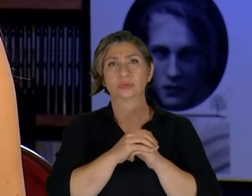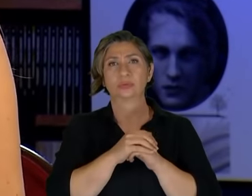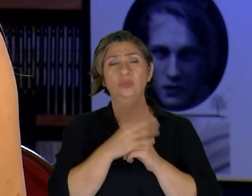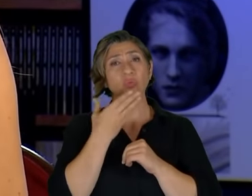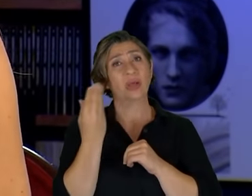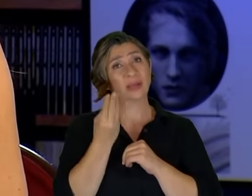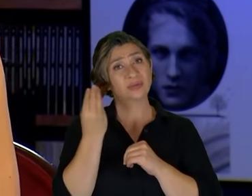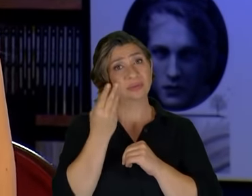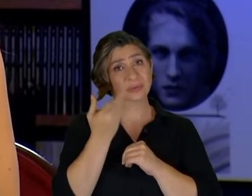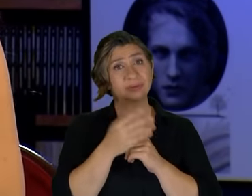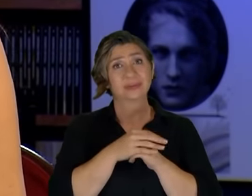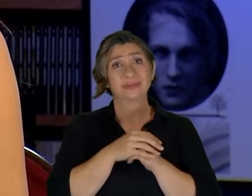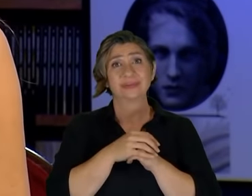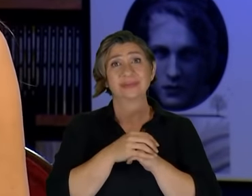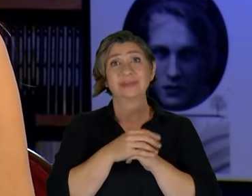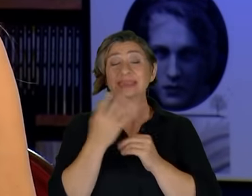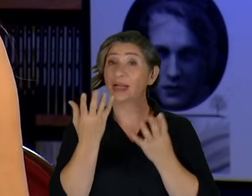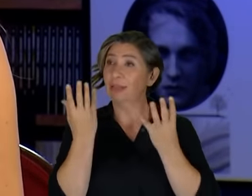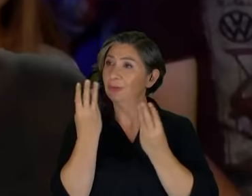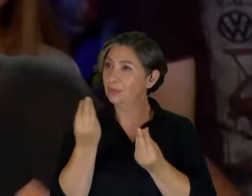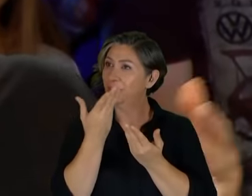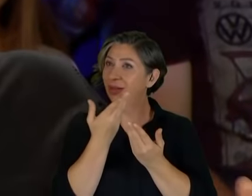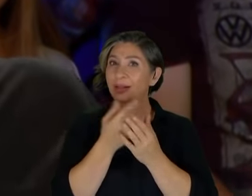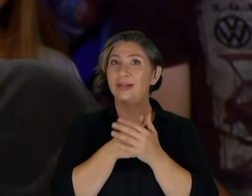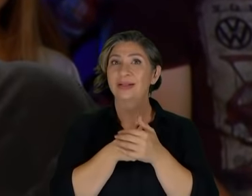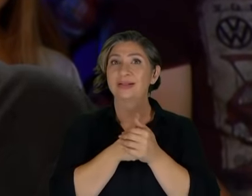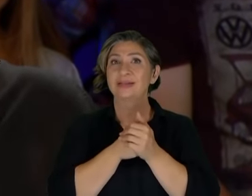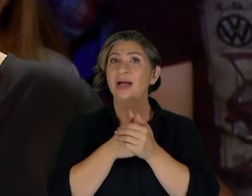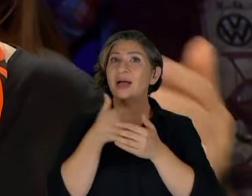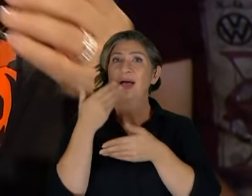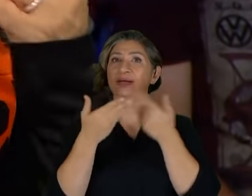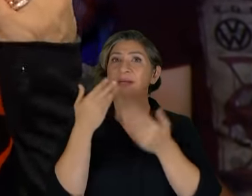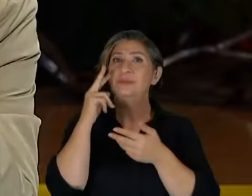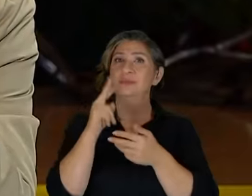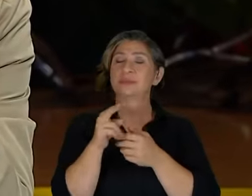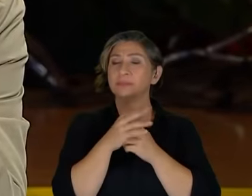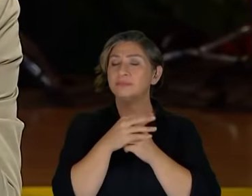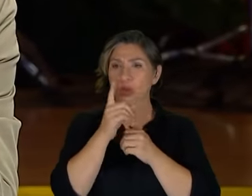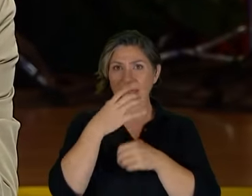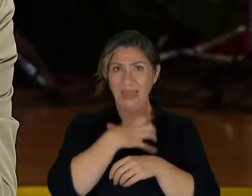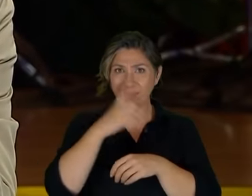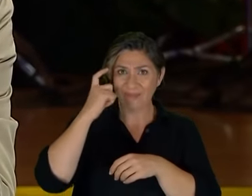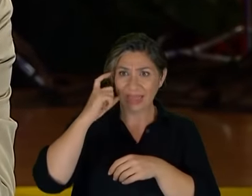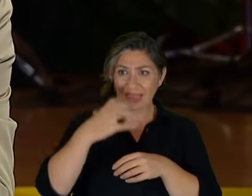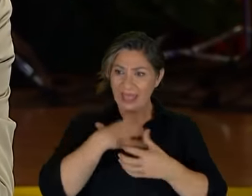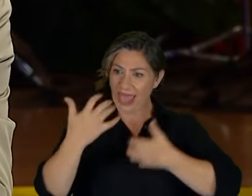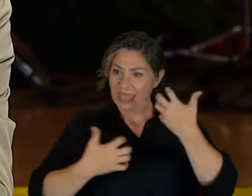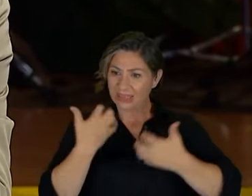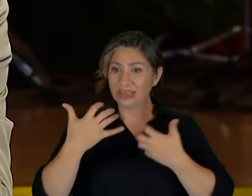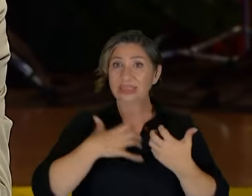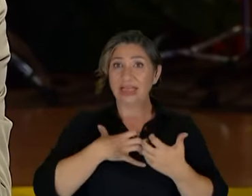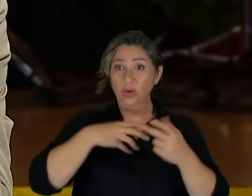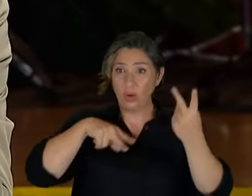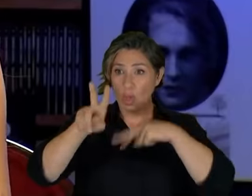yaşındasınız. Çok gençsiniz. Çok. Ne kadar güzel evet, değil mi? Evet. Peki, şimdi bunları, anlattığı şeye bakın bekranda. Bunları tamamen kendi fikirleriniz ve kendi enerjiniz ve kendi